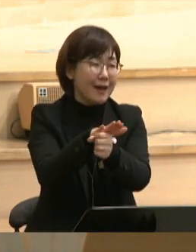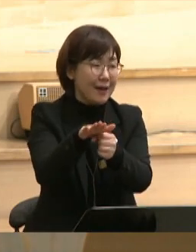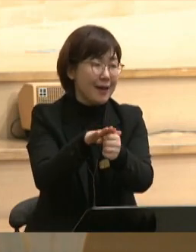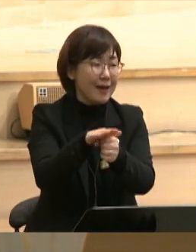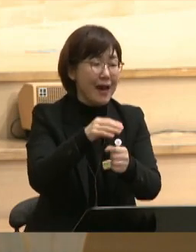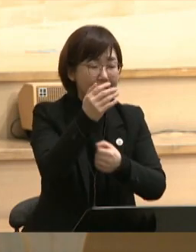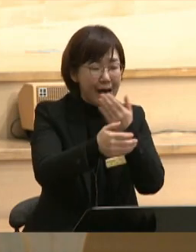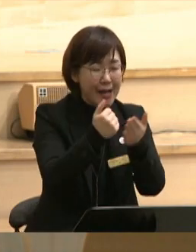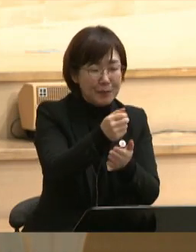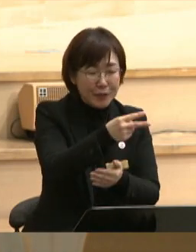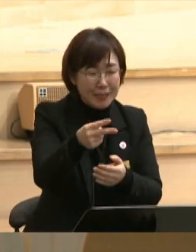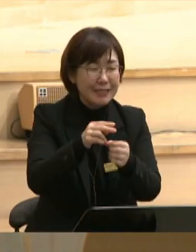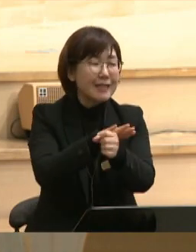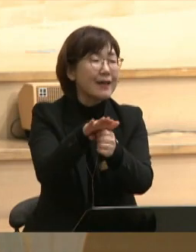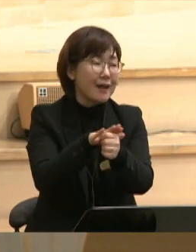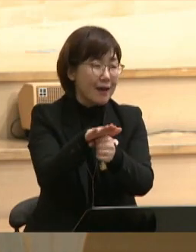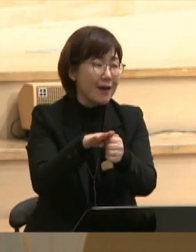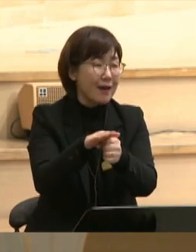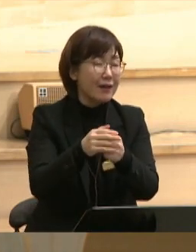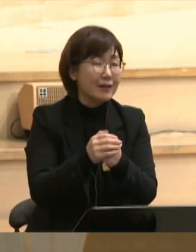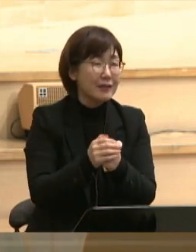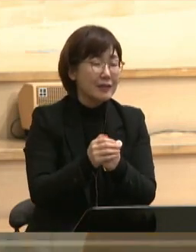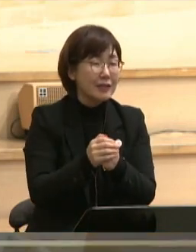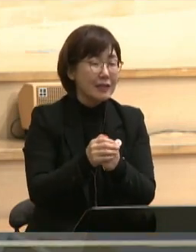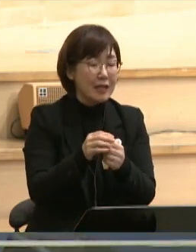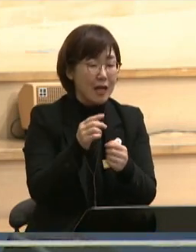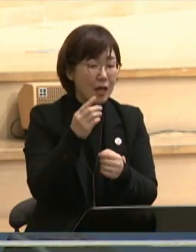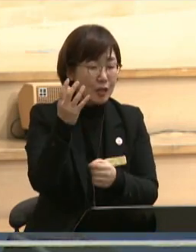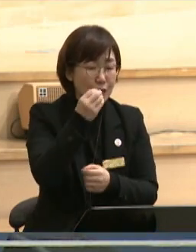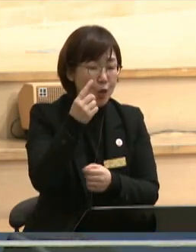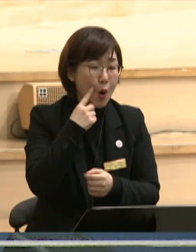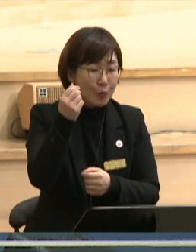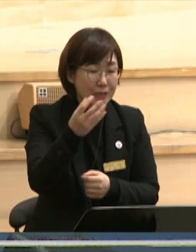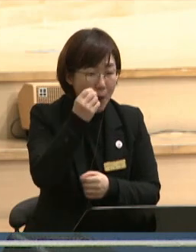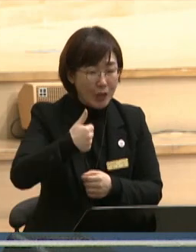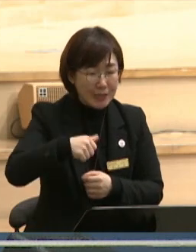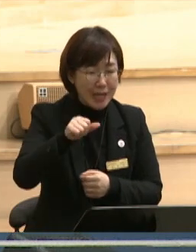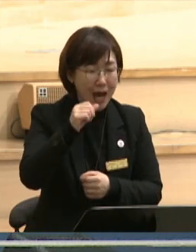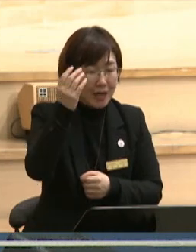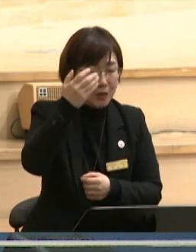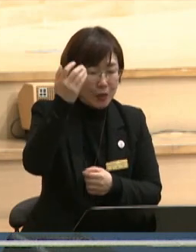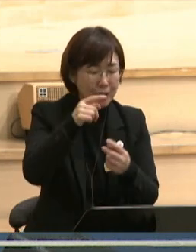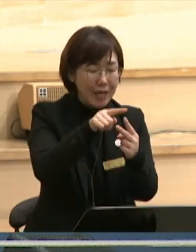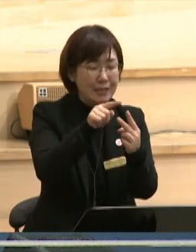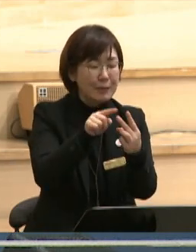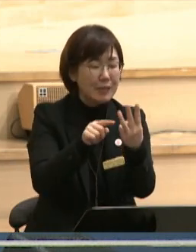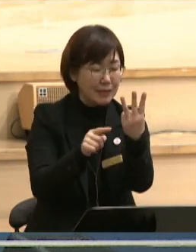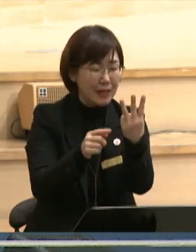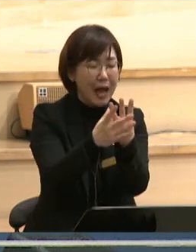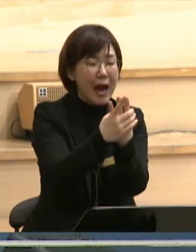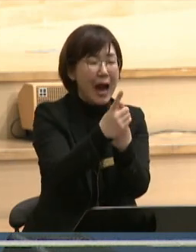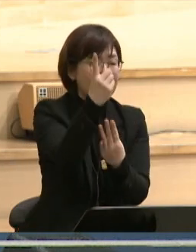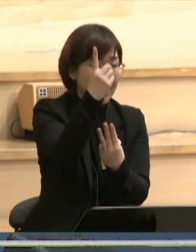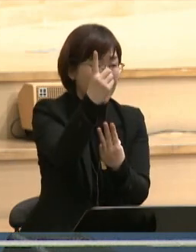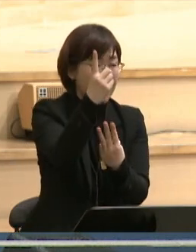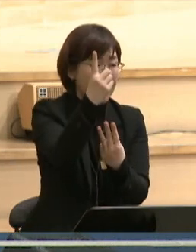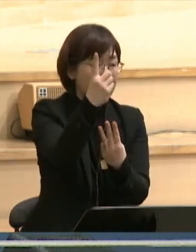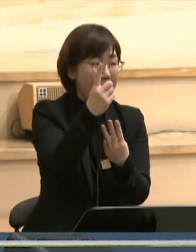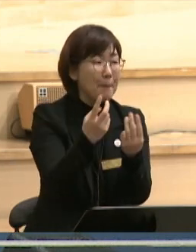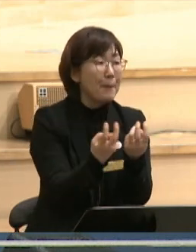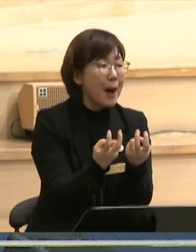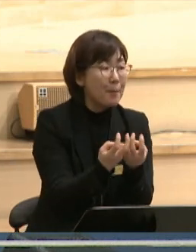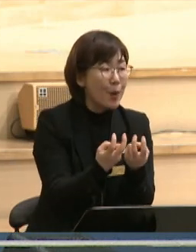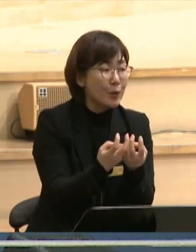여러분 삼위일체 하나님이 삼위일체를 이룰 수 있는 방법은 뭐냐면 바로이